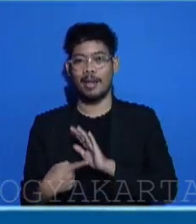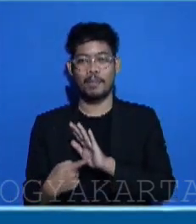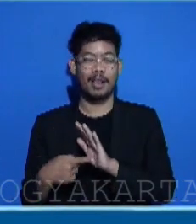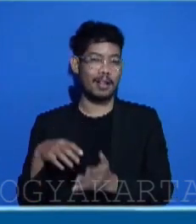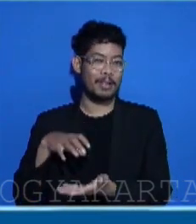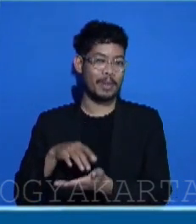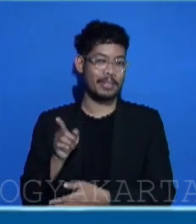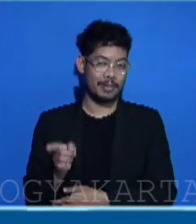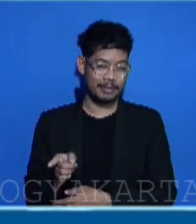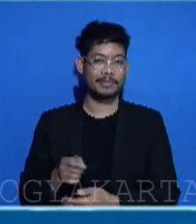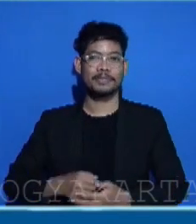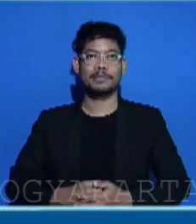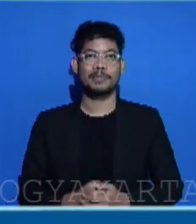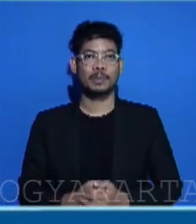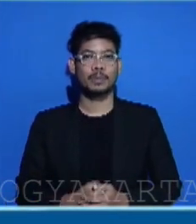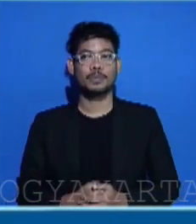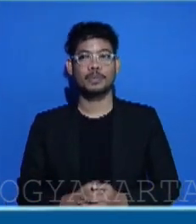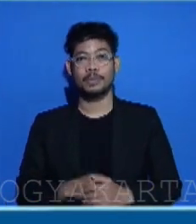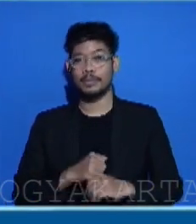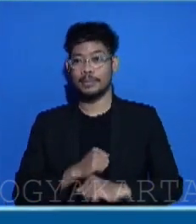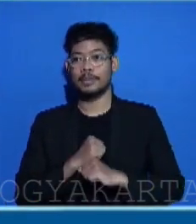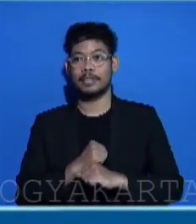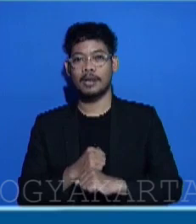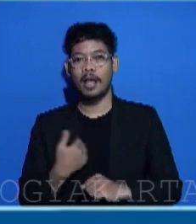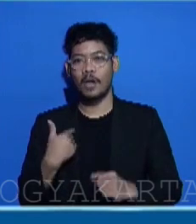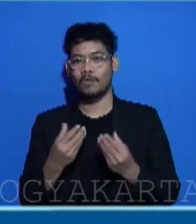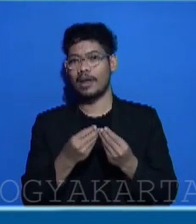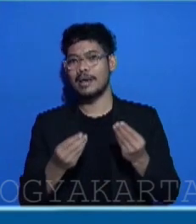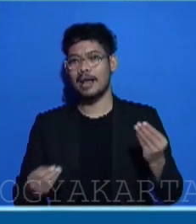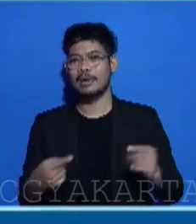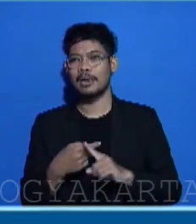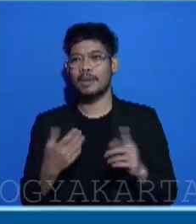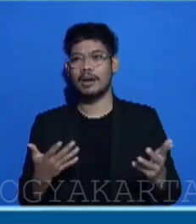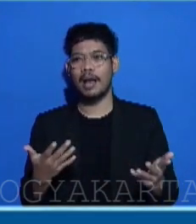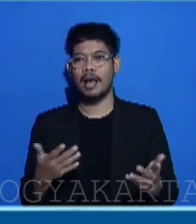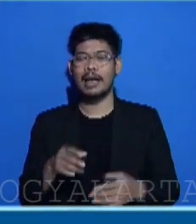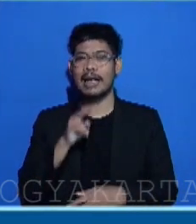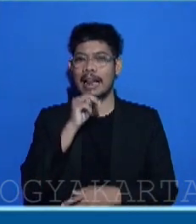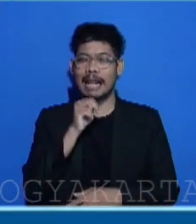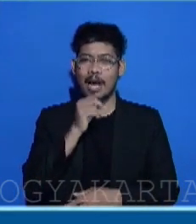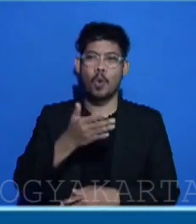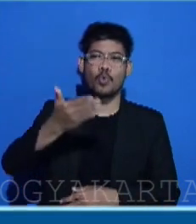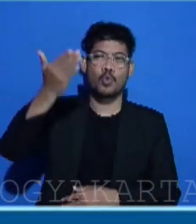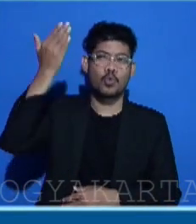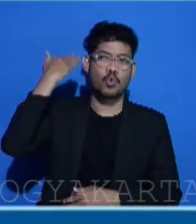kesenian tilaran leluhur ing jaman Mojopahit tubuh kisah